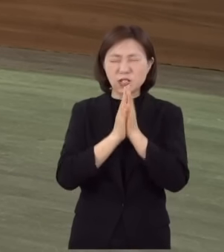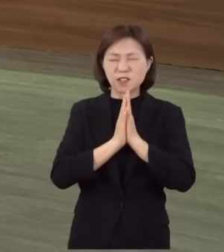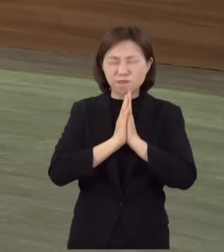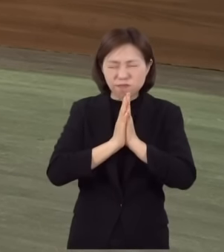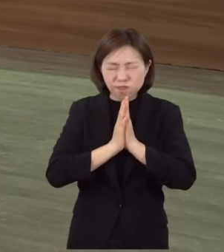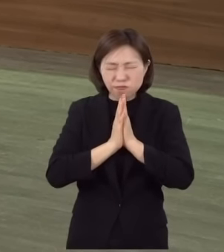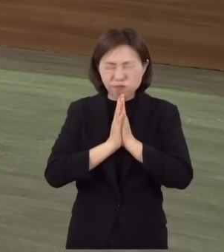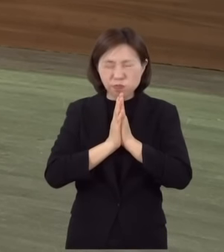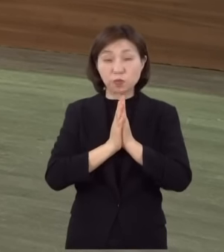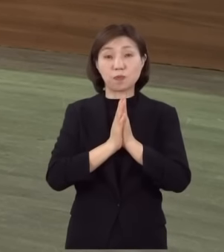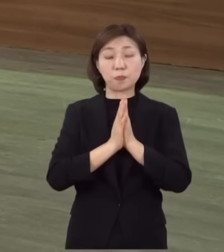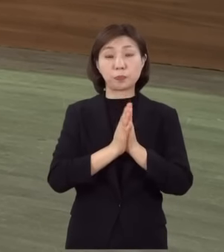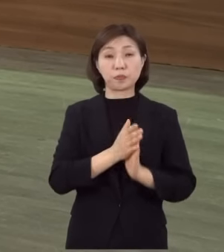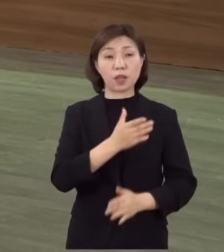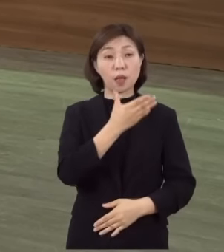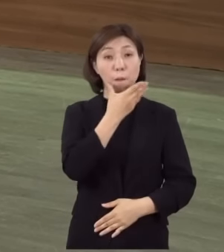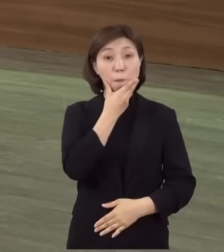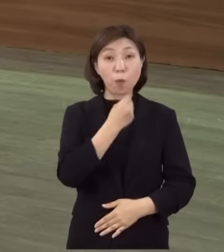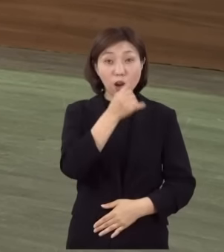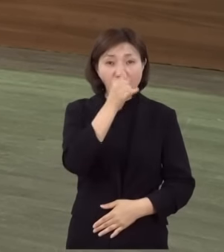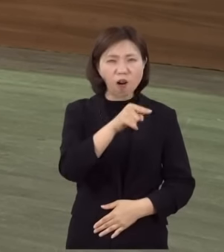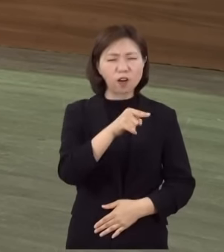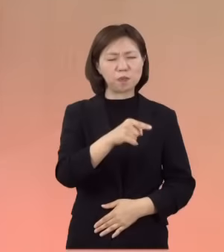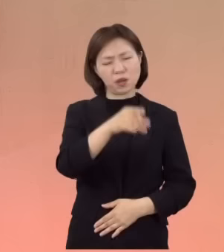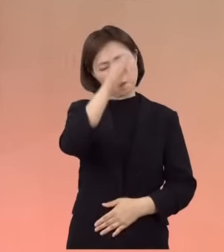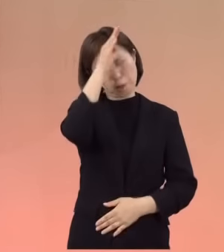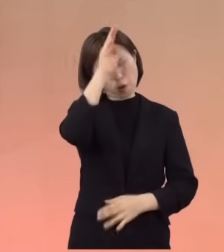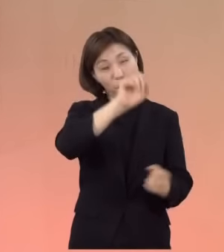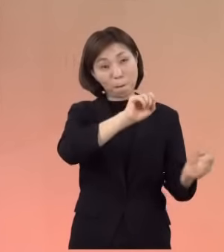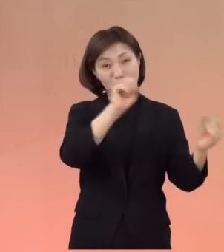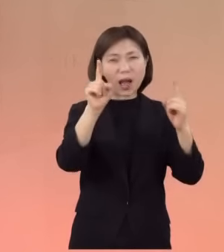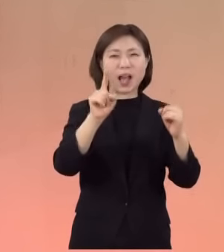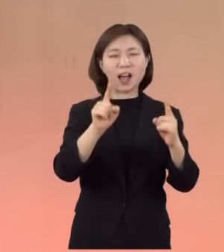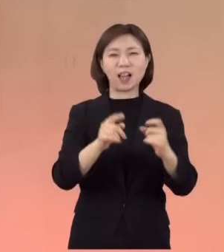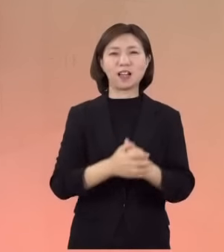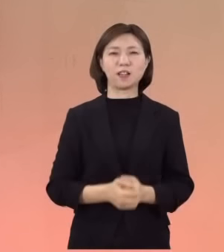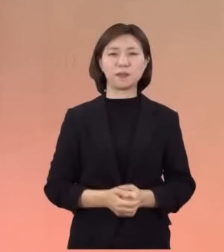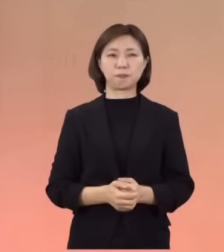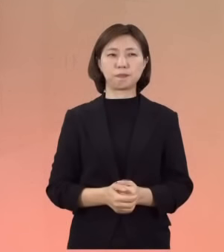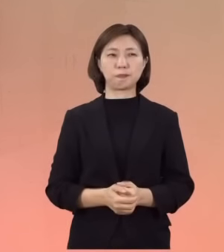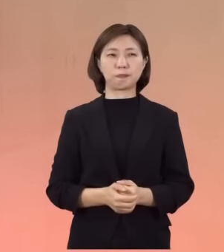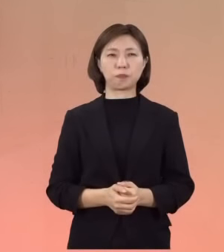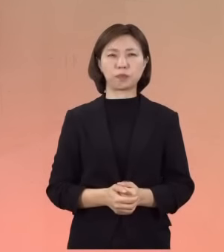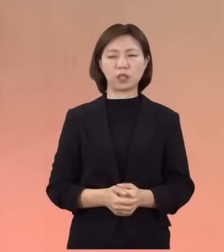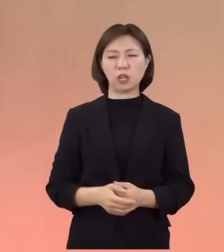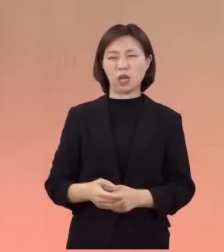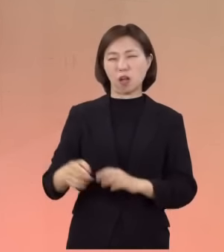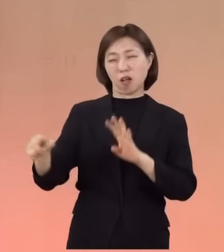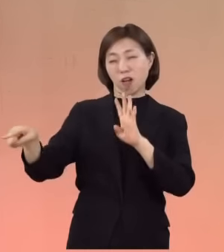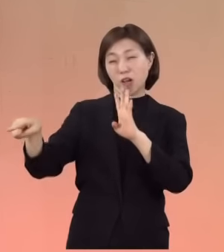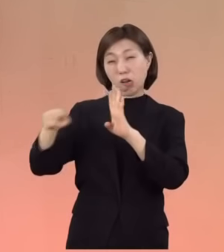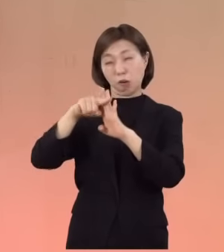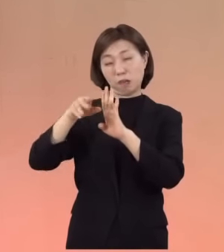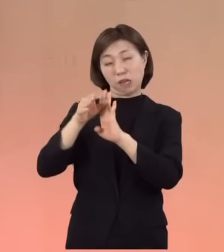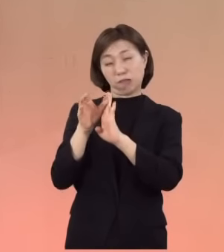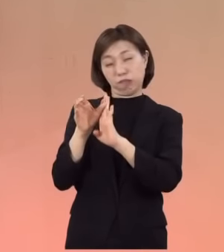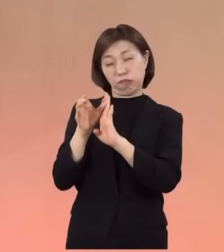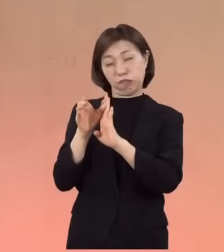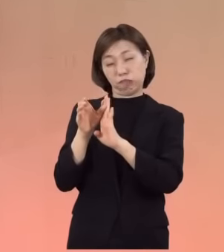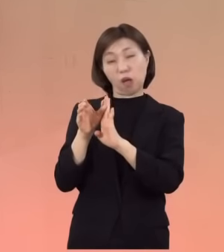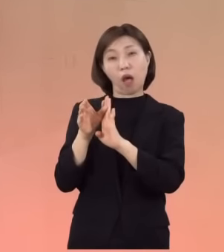복이 있는 사람들은 좀 병이 빨리 치료가 되고 좀 무거운 그런 업보가 있는